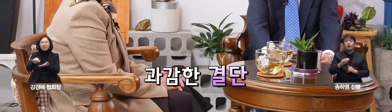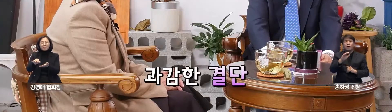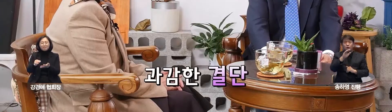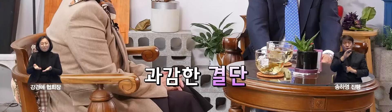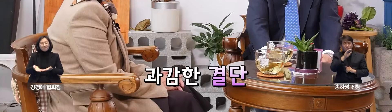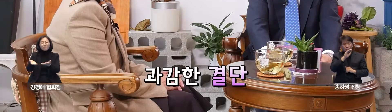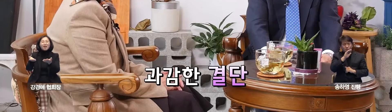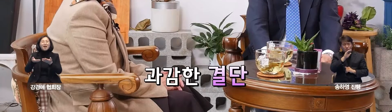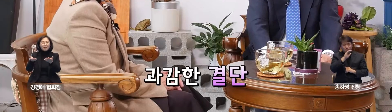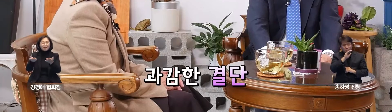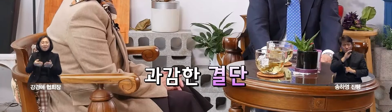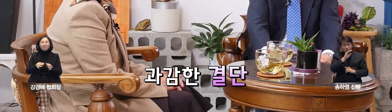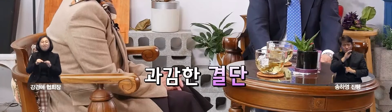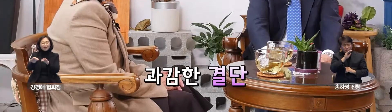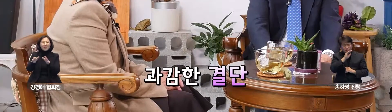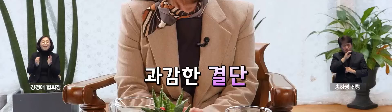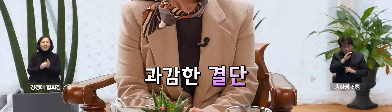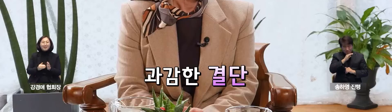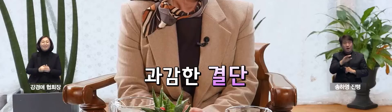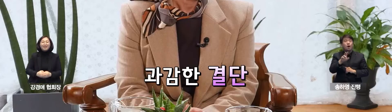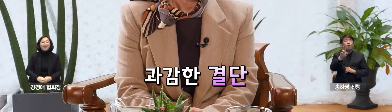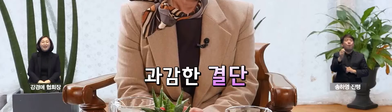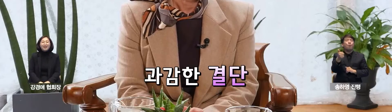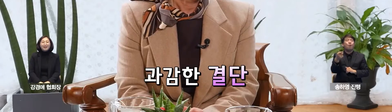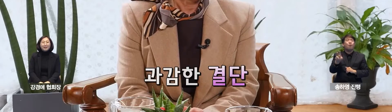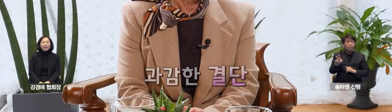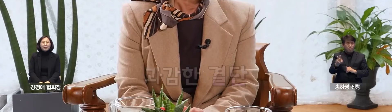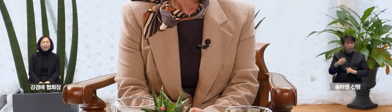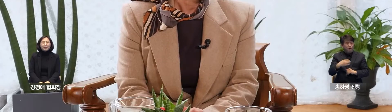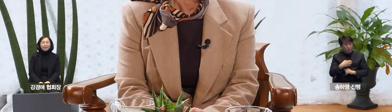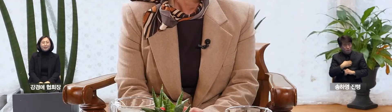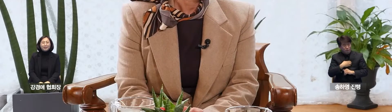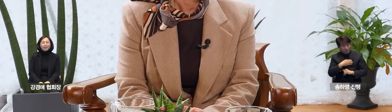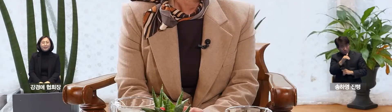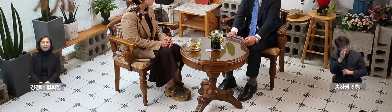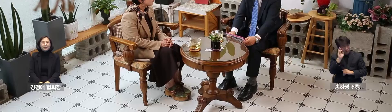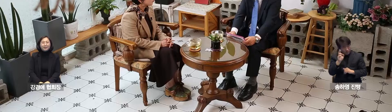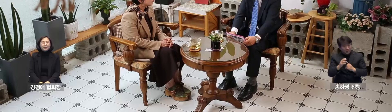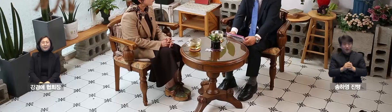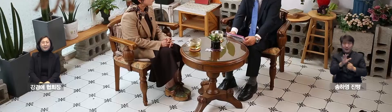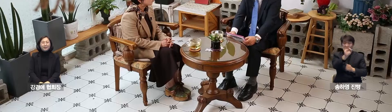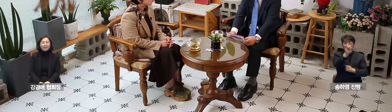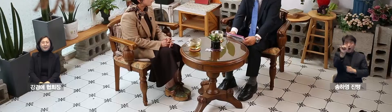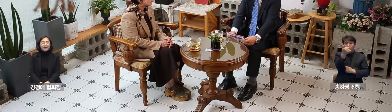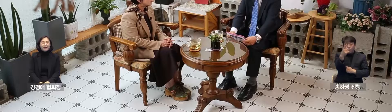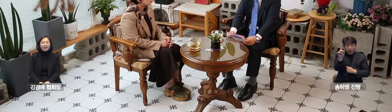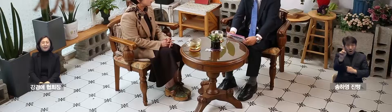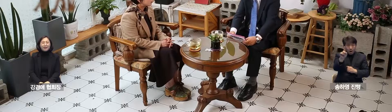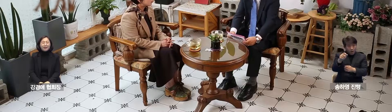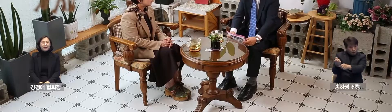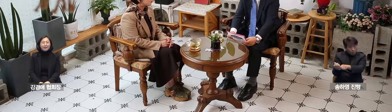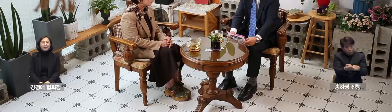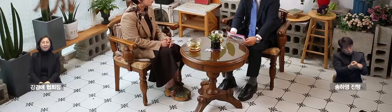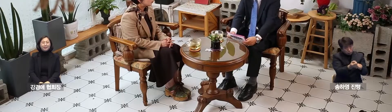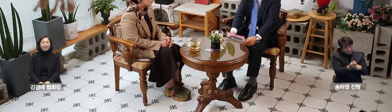과감한 모험이셨구나. 그런데 네, 아화골프라고 하는 이름이 네. 어떻게 해서